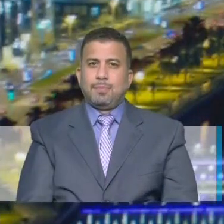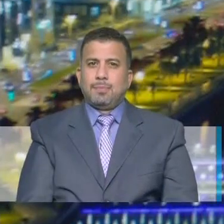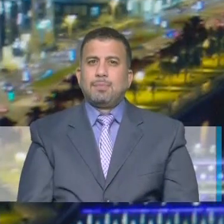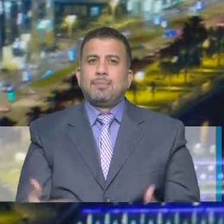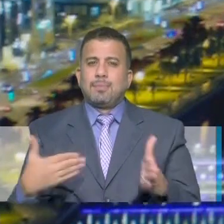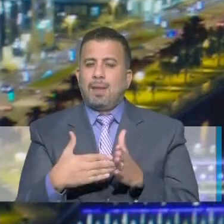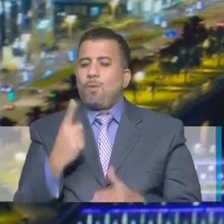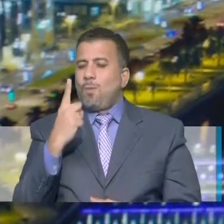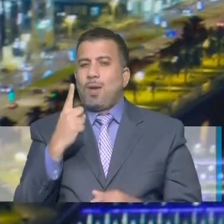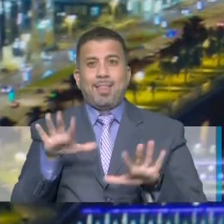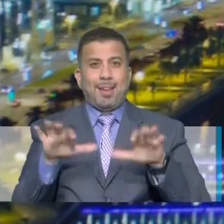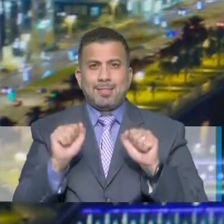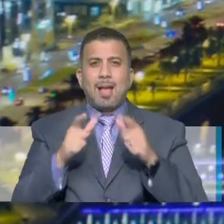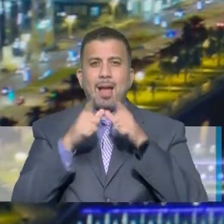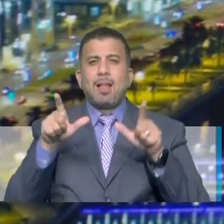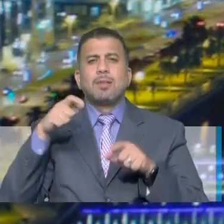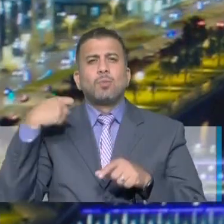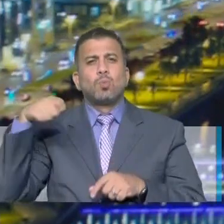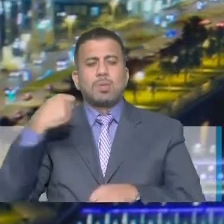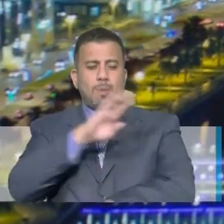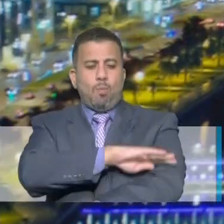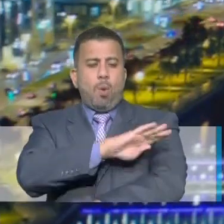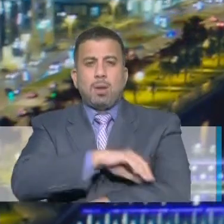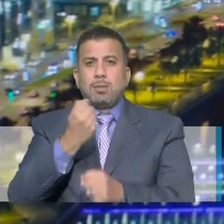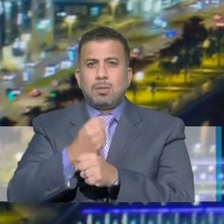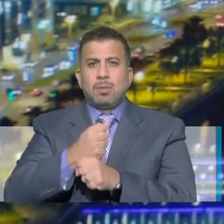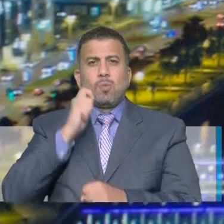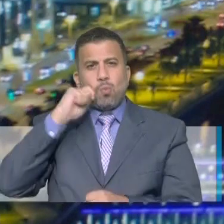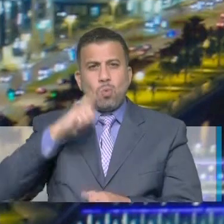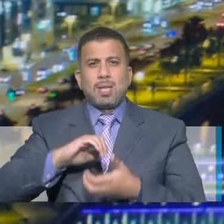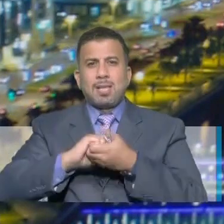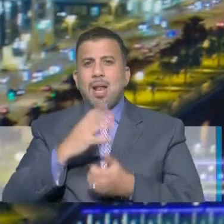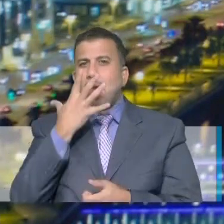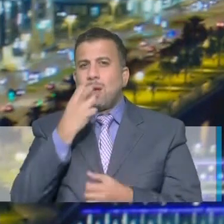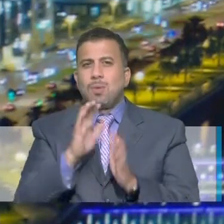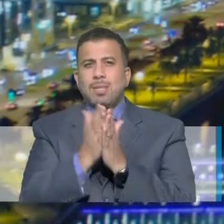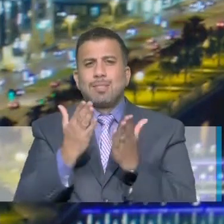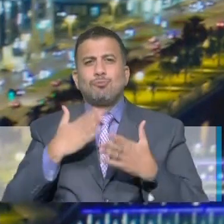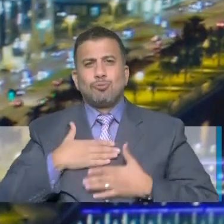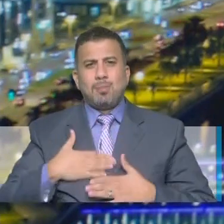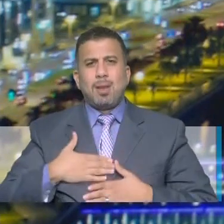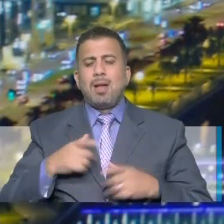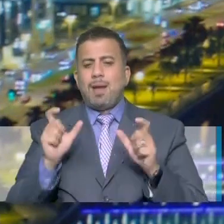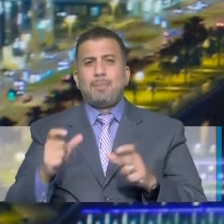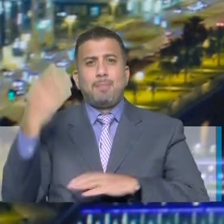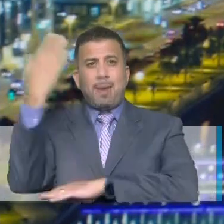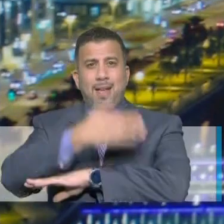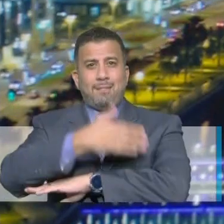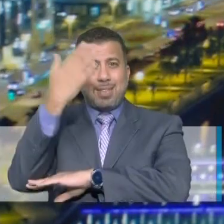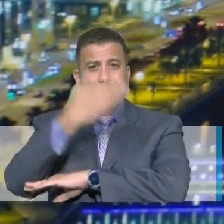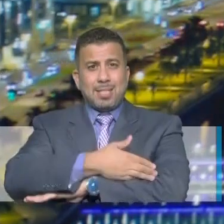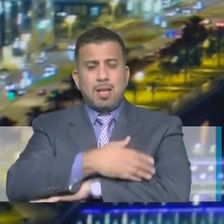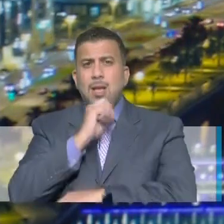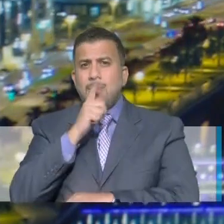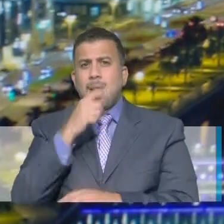وفي خبرنا الاخير اعلنت وزاره الموارد البشريه والتوطين والهيئه الاتحاديه للهويه والجنسيه والجمارك وامن المنافذ